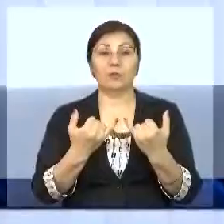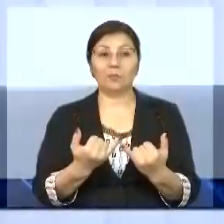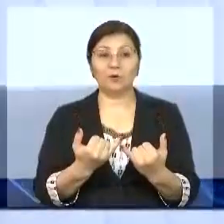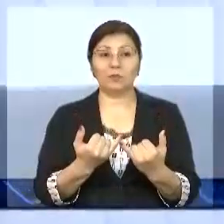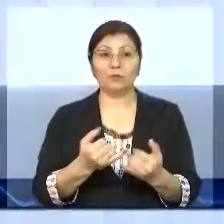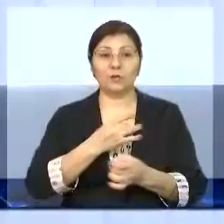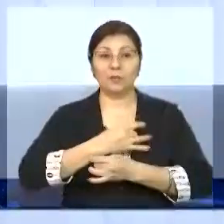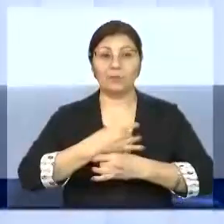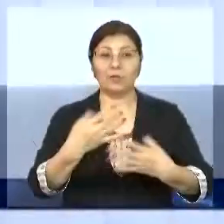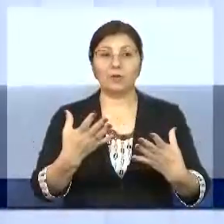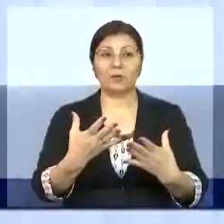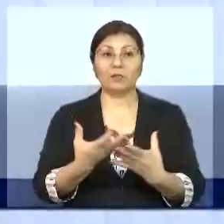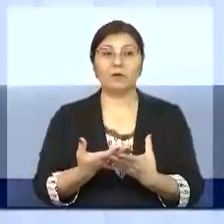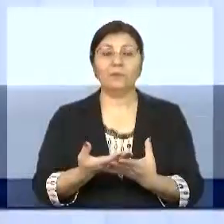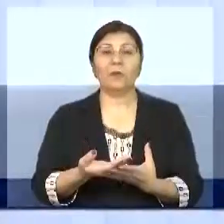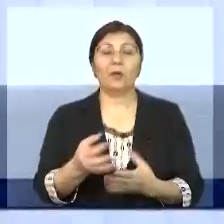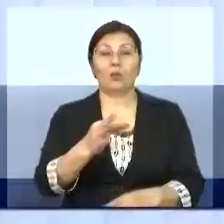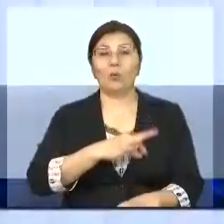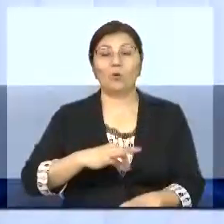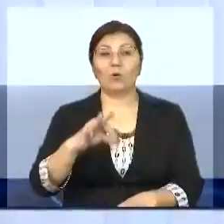мысалы мерекеде барша осы